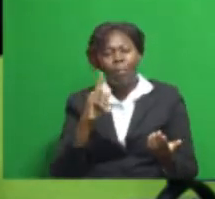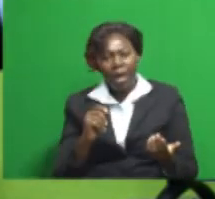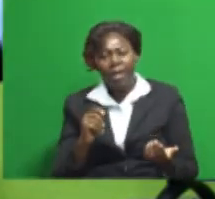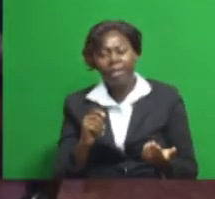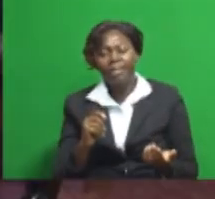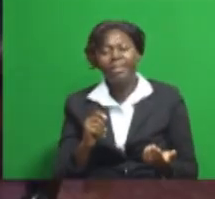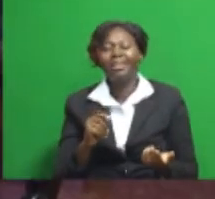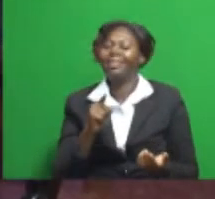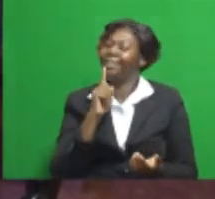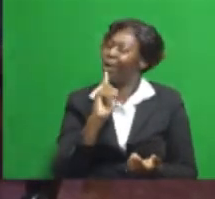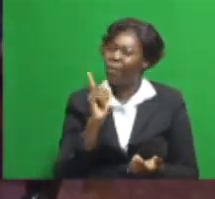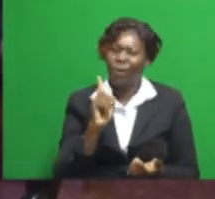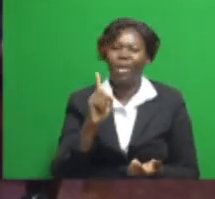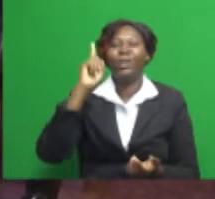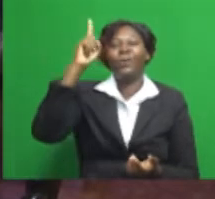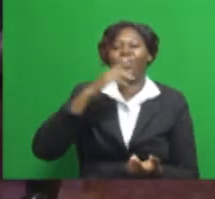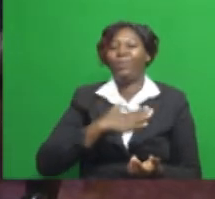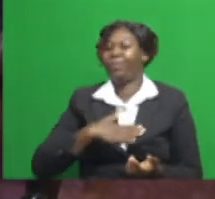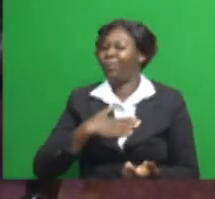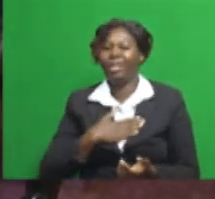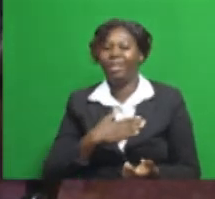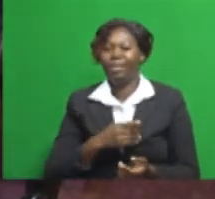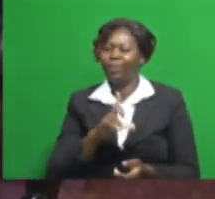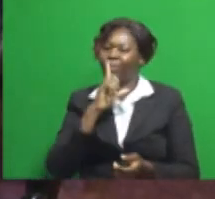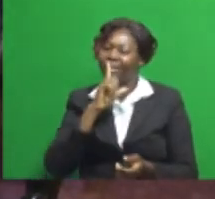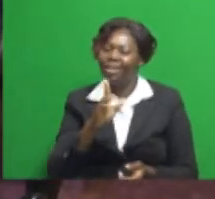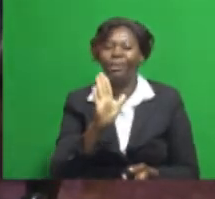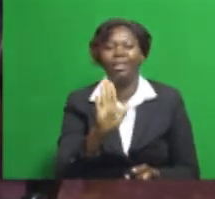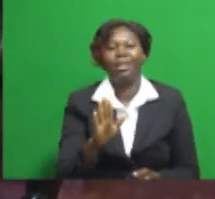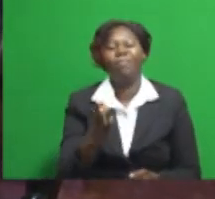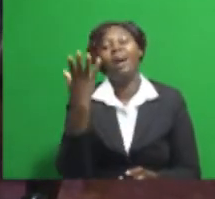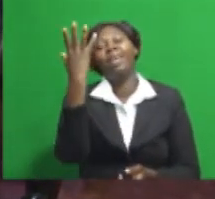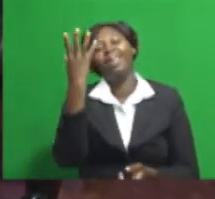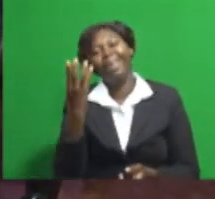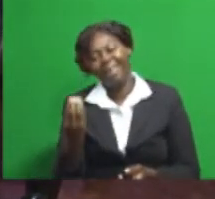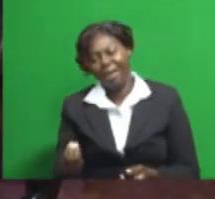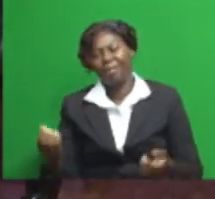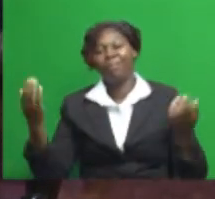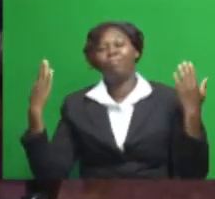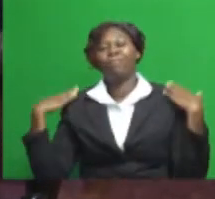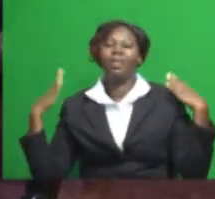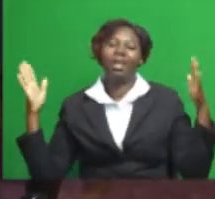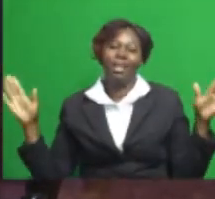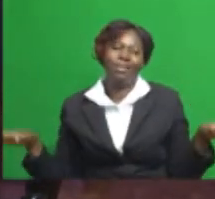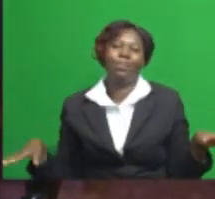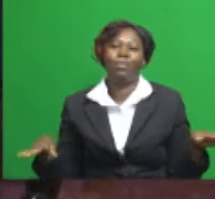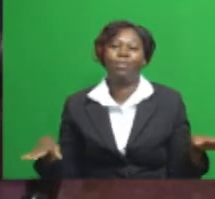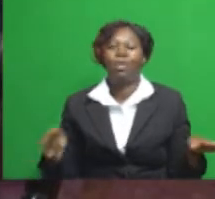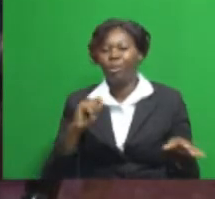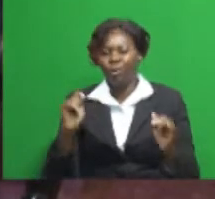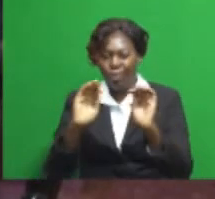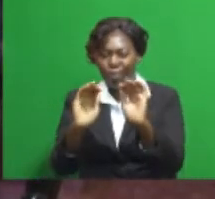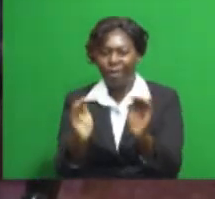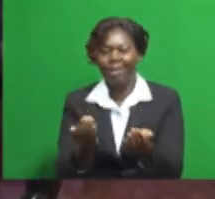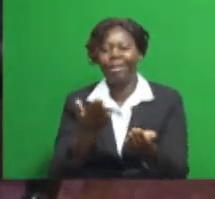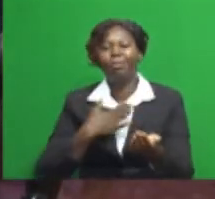vani hanzi vakangopusa vege vakashiya kuti saka zvinoti kudizvi ndinoti muiverenge pazasi munzwe 21 kusvika pa